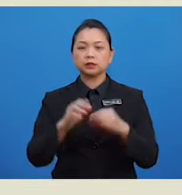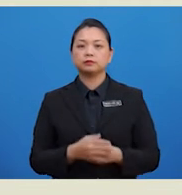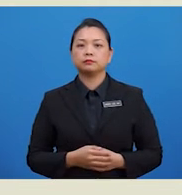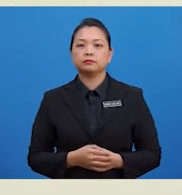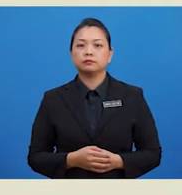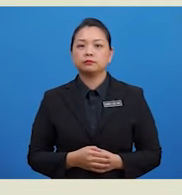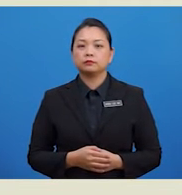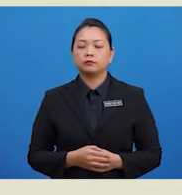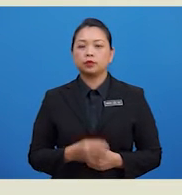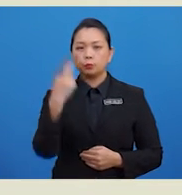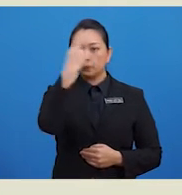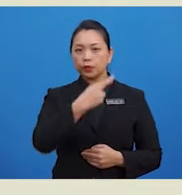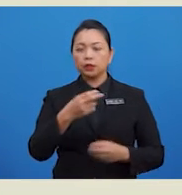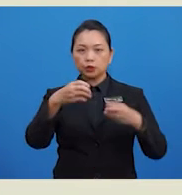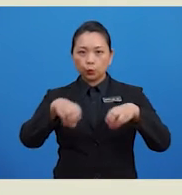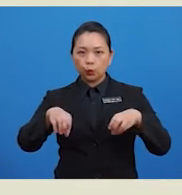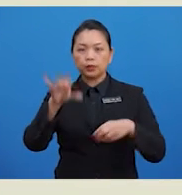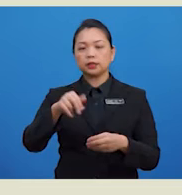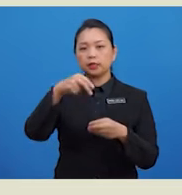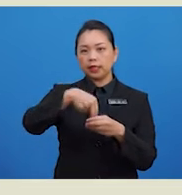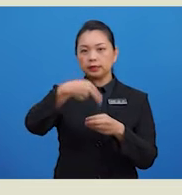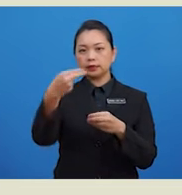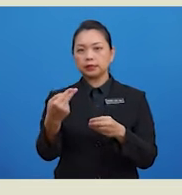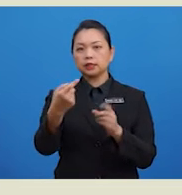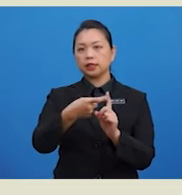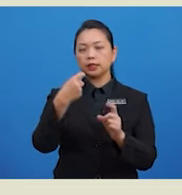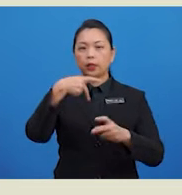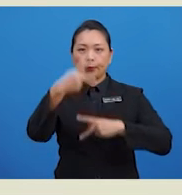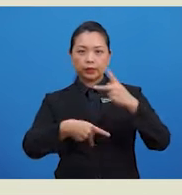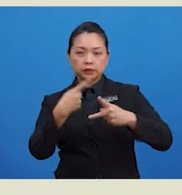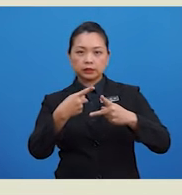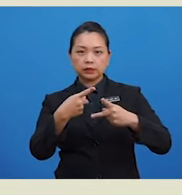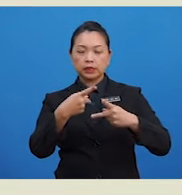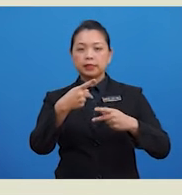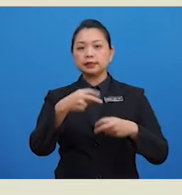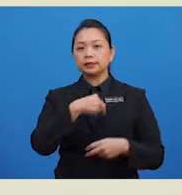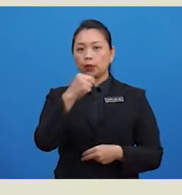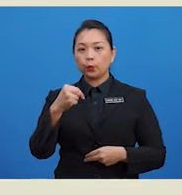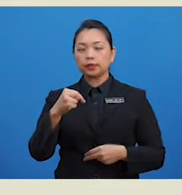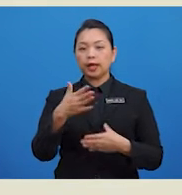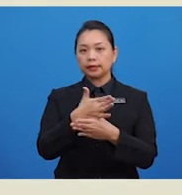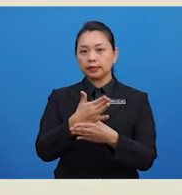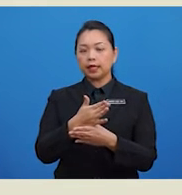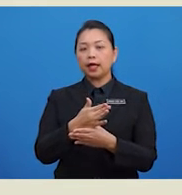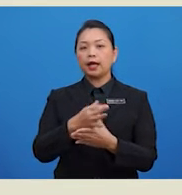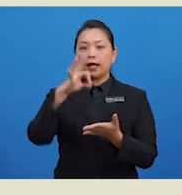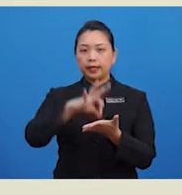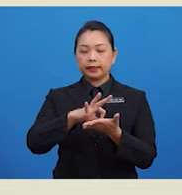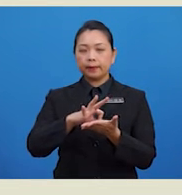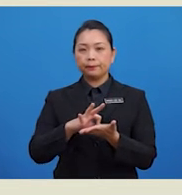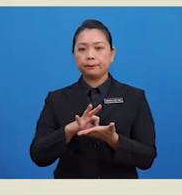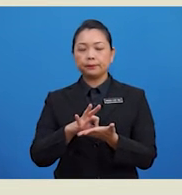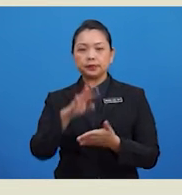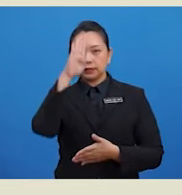Telur tetasan merupakan telur yang terhasil dari proses persenyawaan di antara ayam betina dan